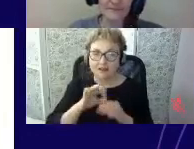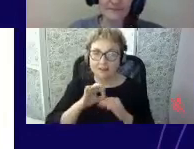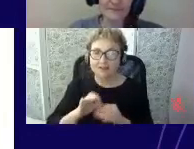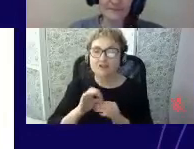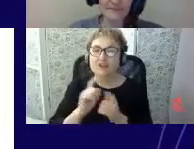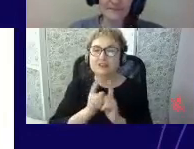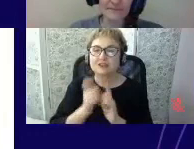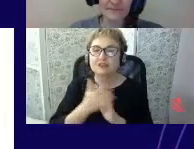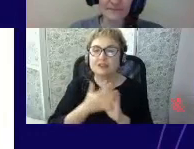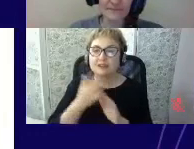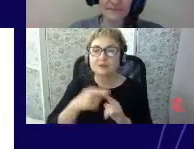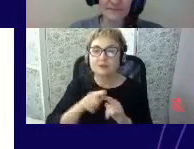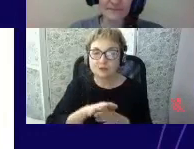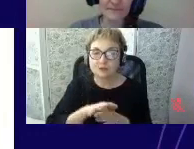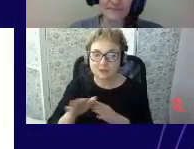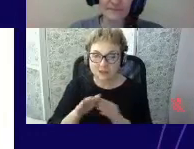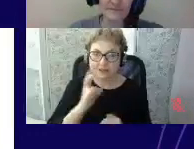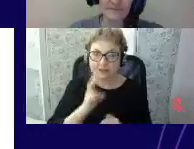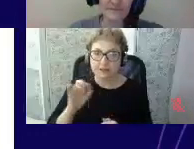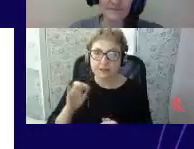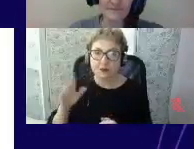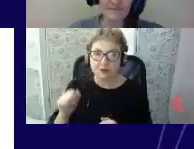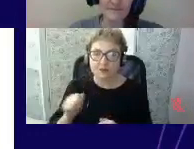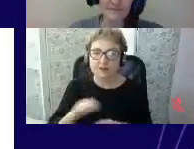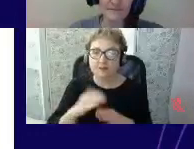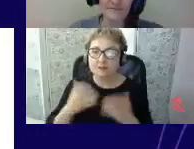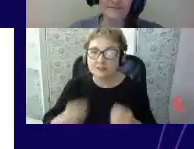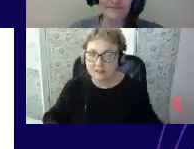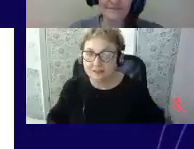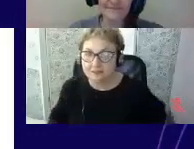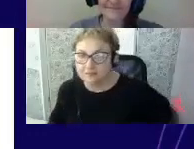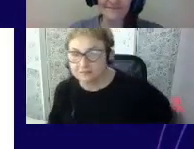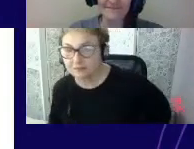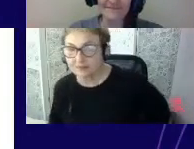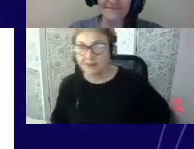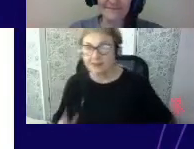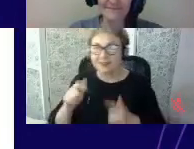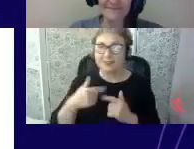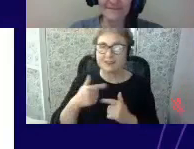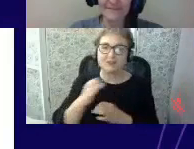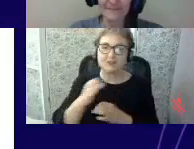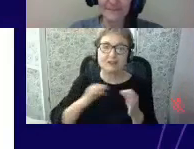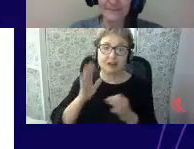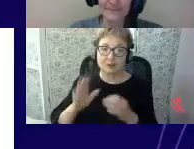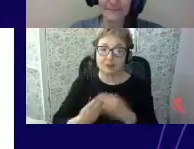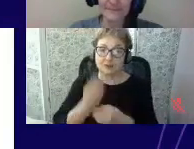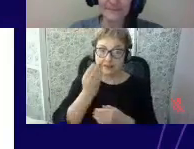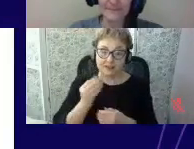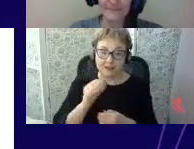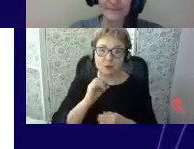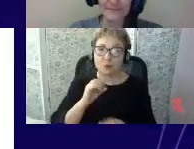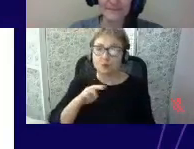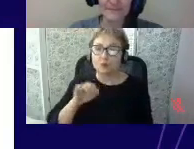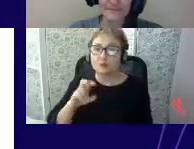жестовый язык, который осуществляет переводчик Наталья Белова. Наталья, добрый день. И вебинар будет выложен на нашем канале YouTube.